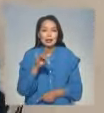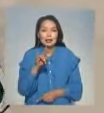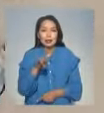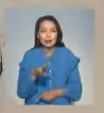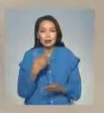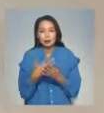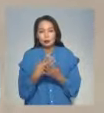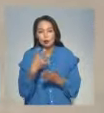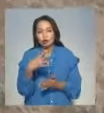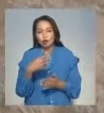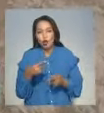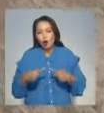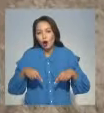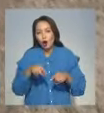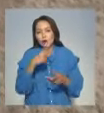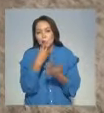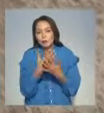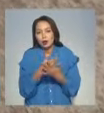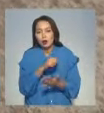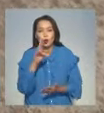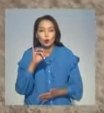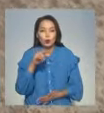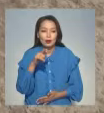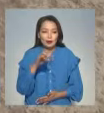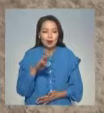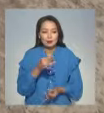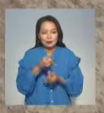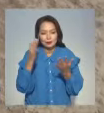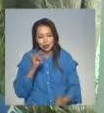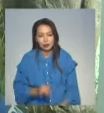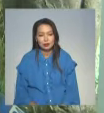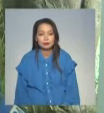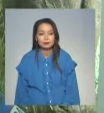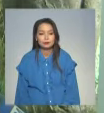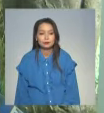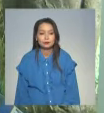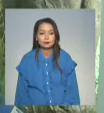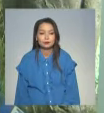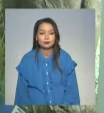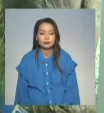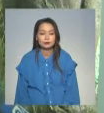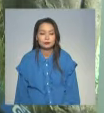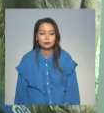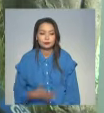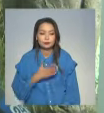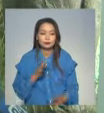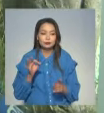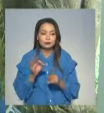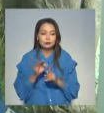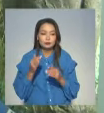из 40 сооружений, представляющих собой курганы и святилища. Наша основная